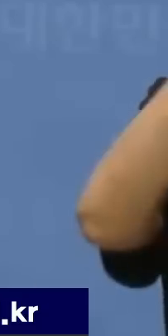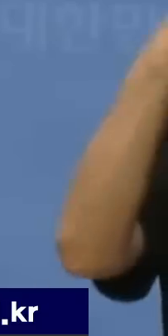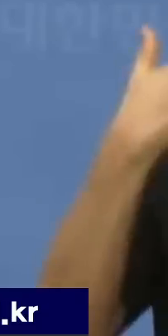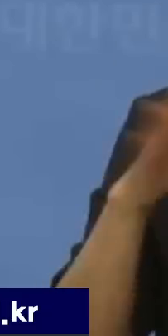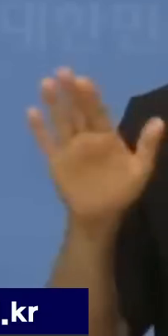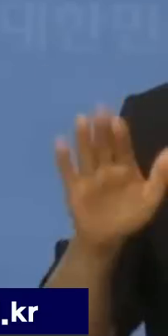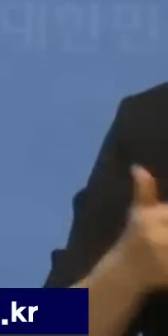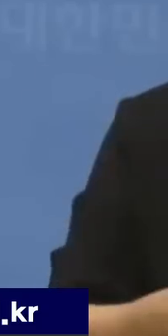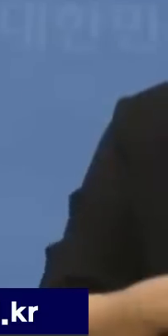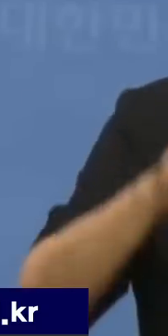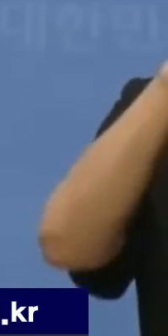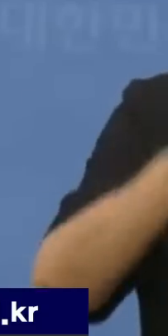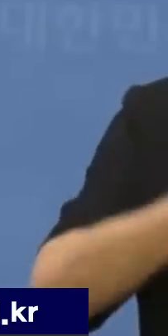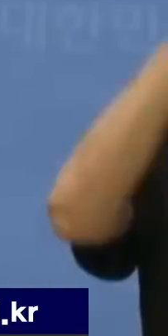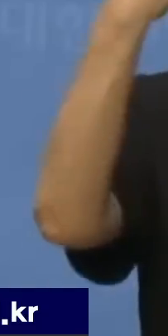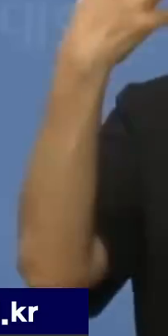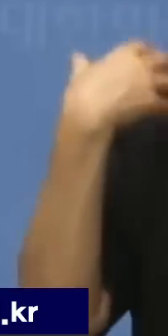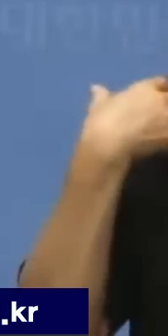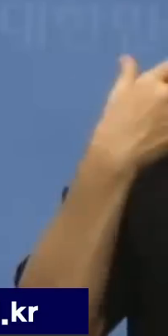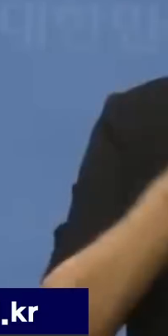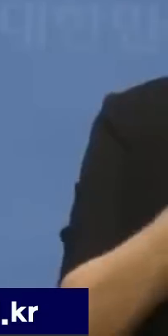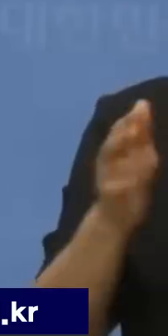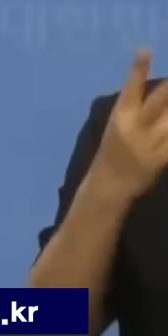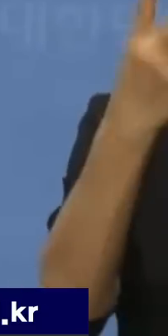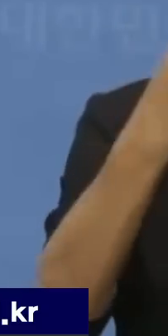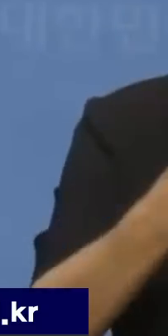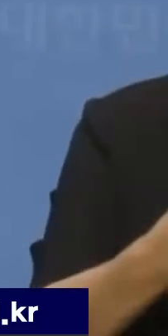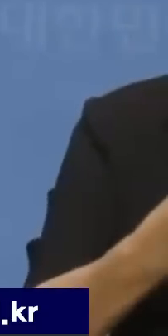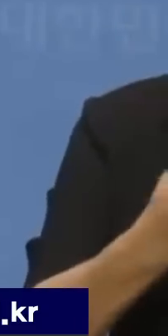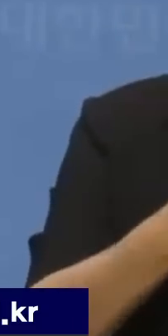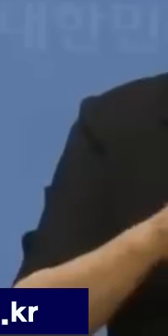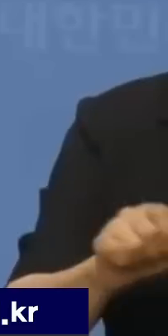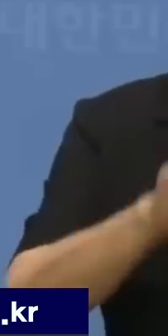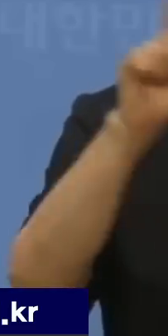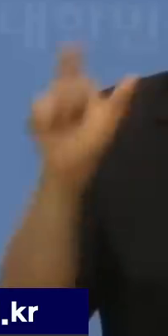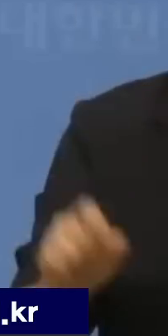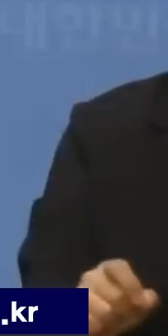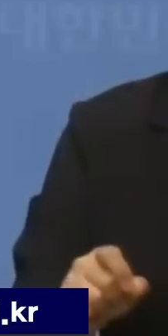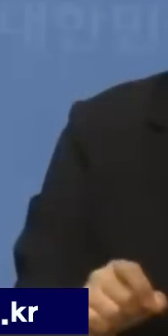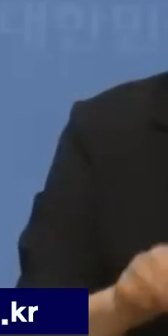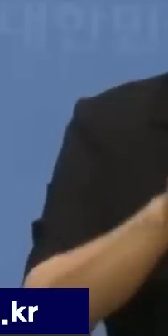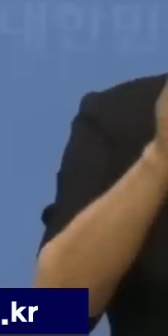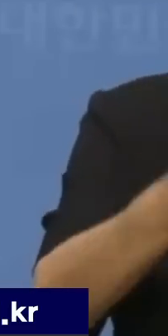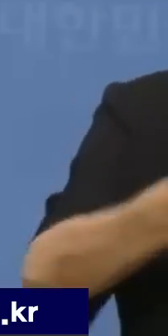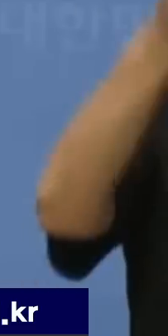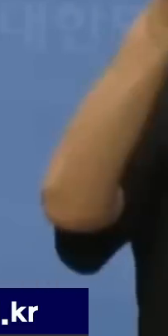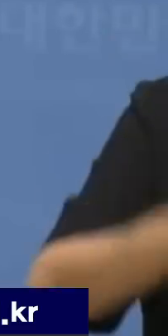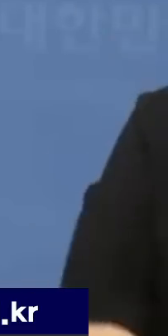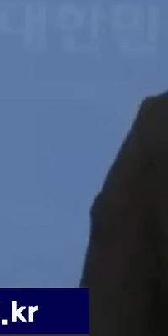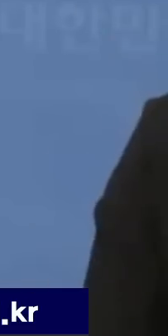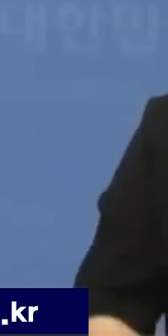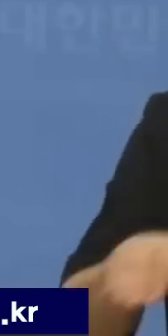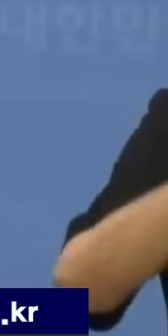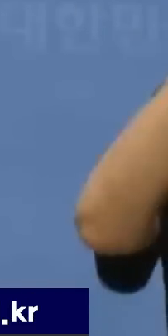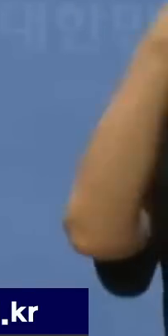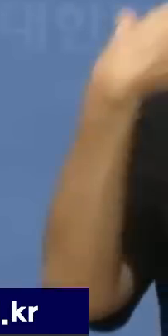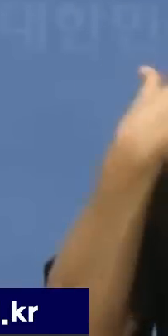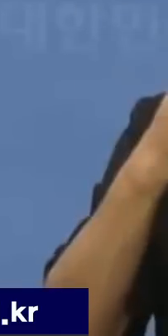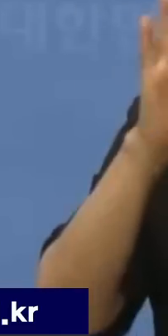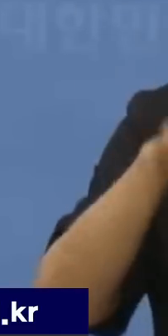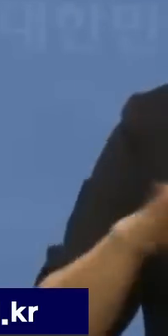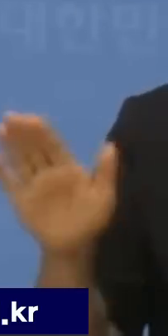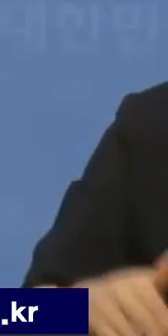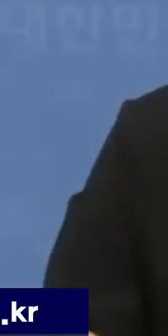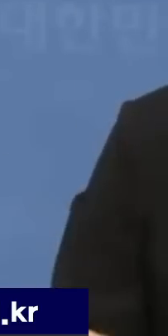문재인 정부가 아니라 윤석열 정부 들어선 이후인 2022년 9월이었습니다 문재인 정부 때가